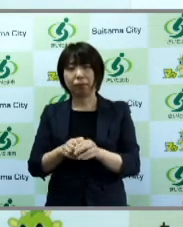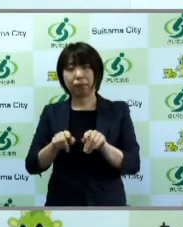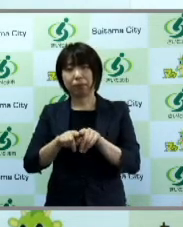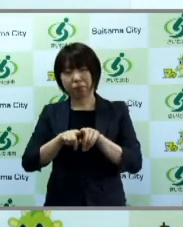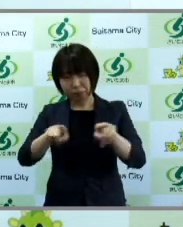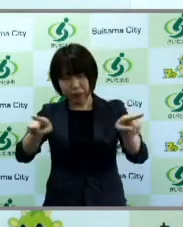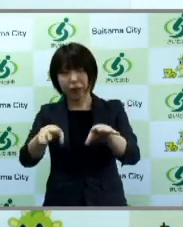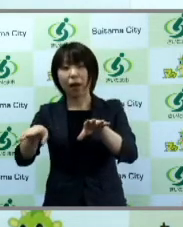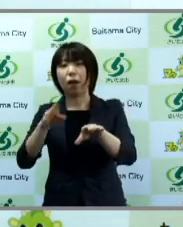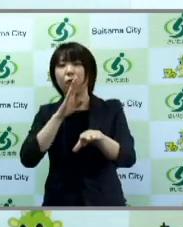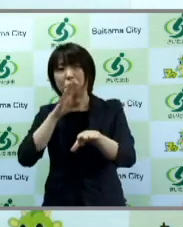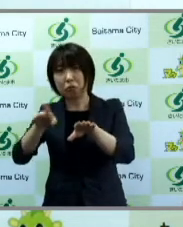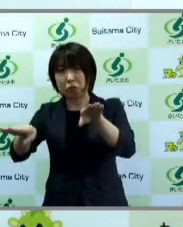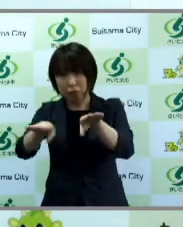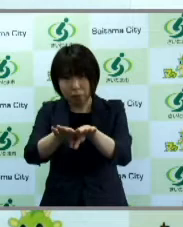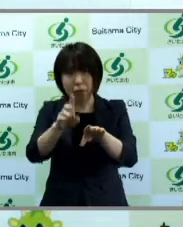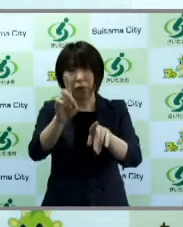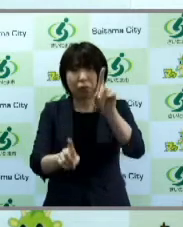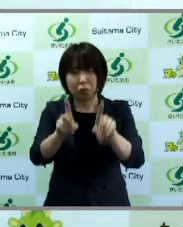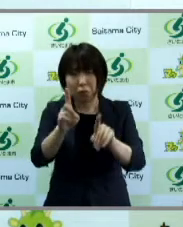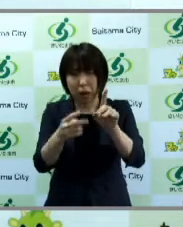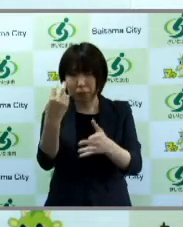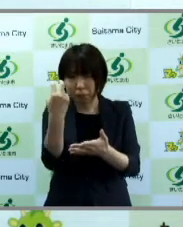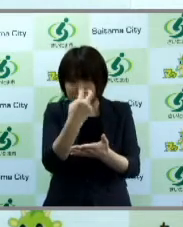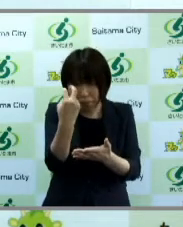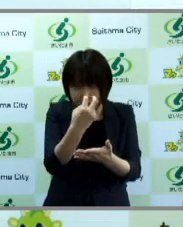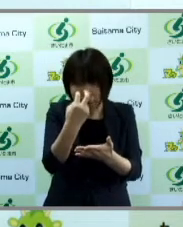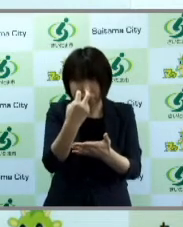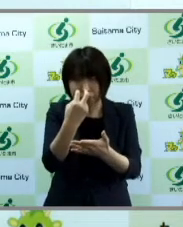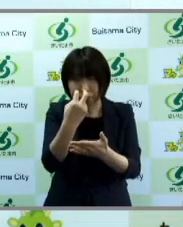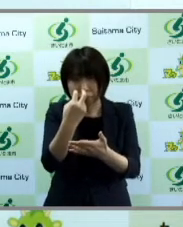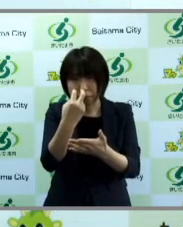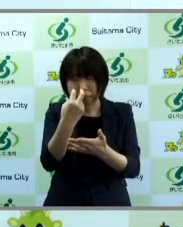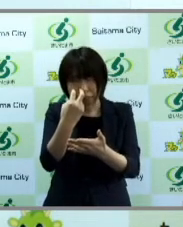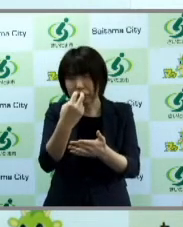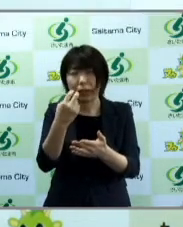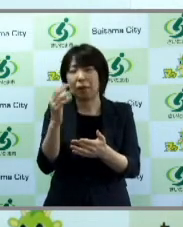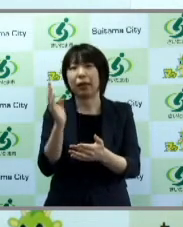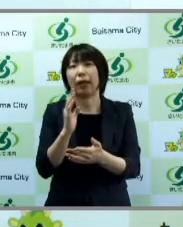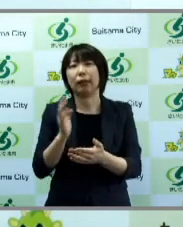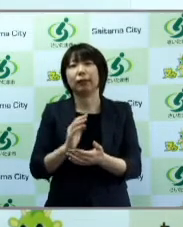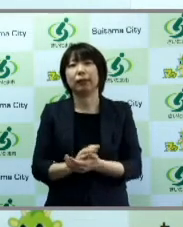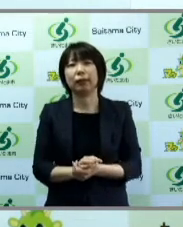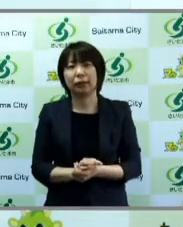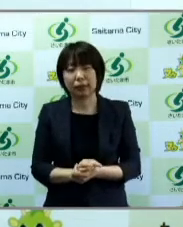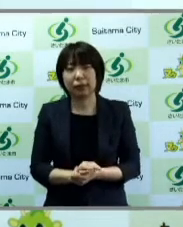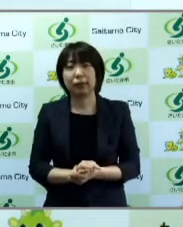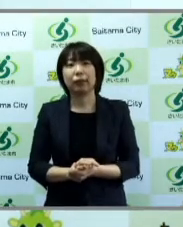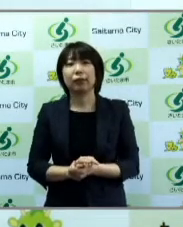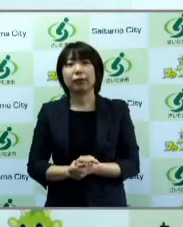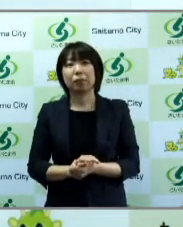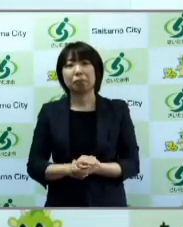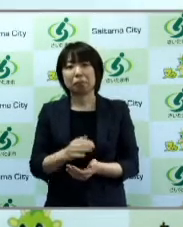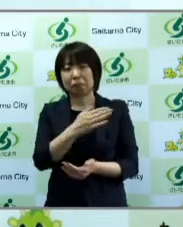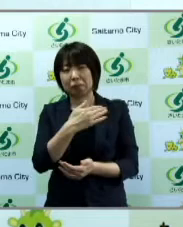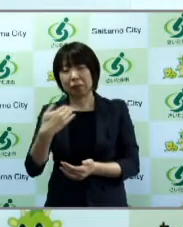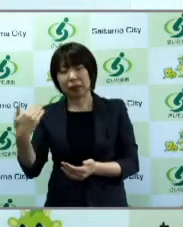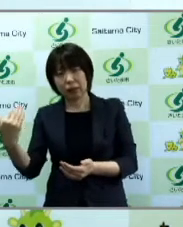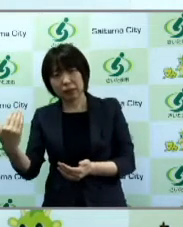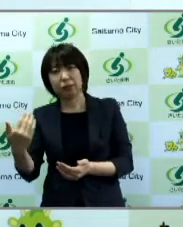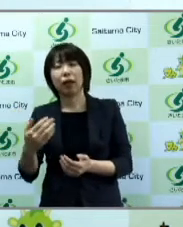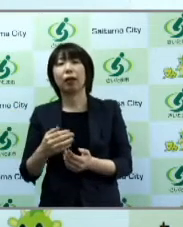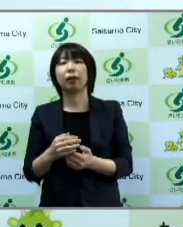というような状況ができるわけではないわけでありますので、私たちとしては今回